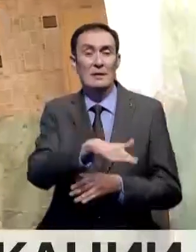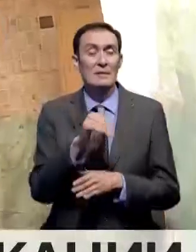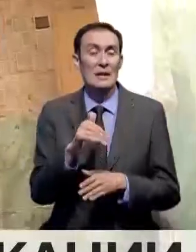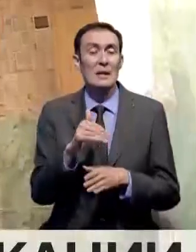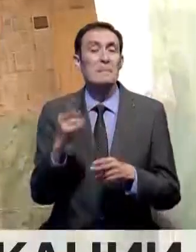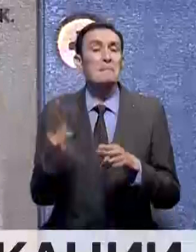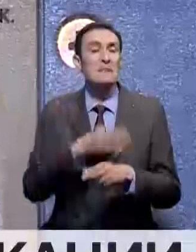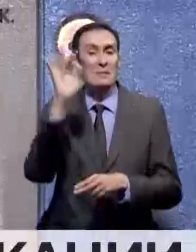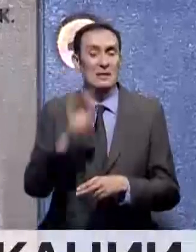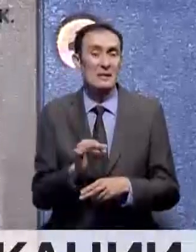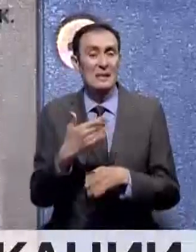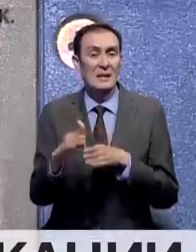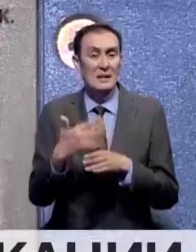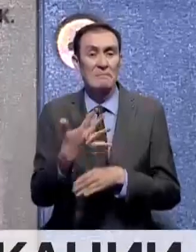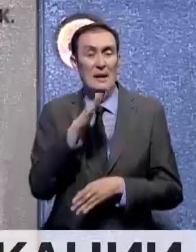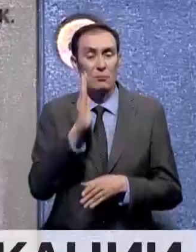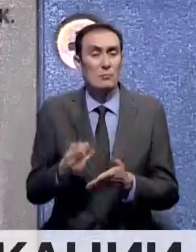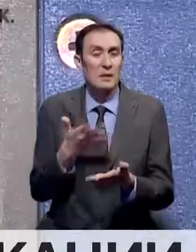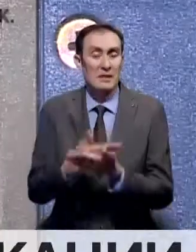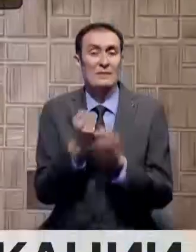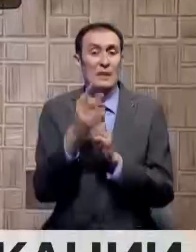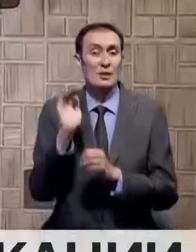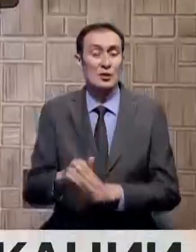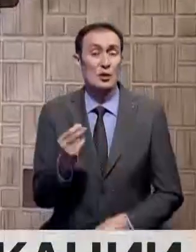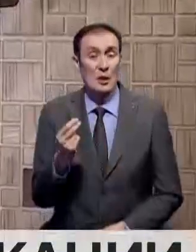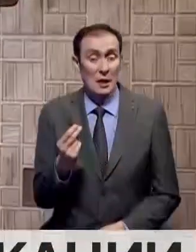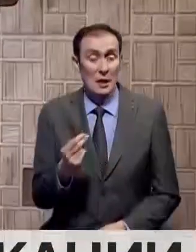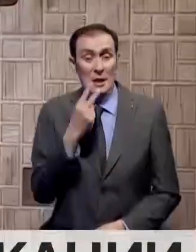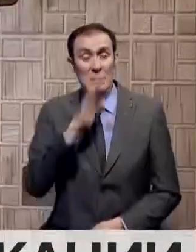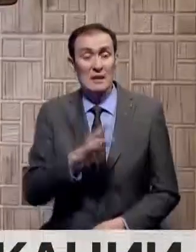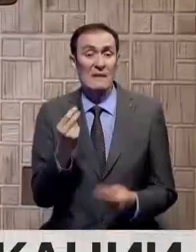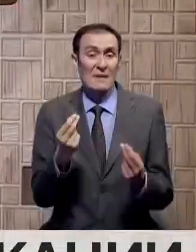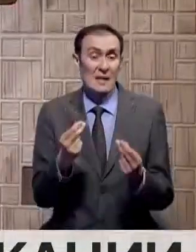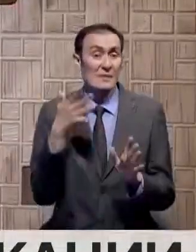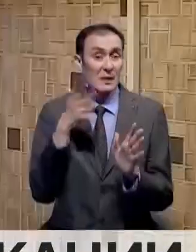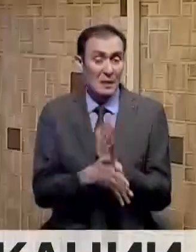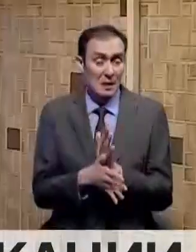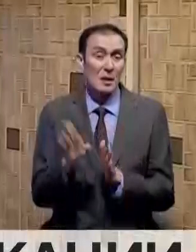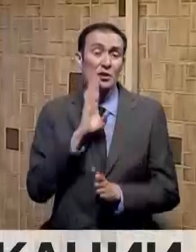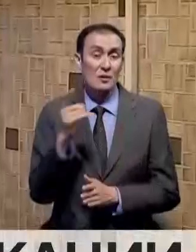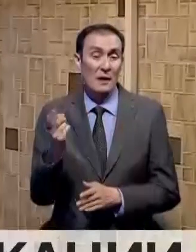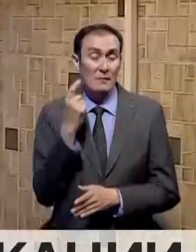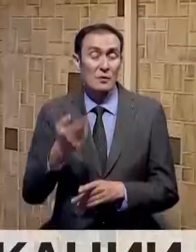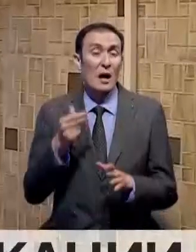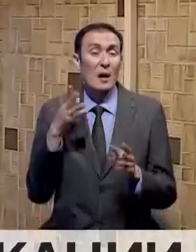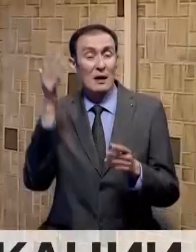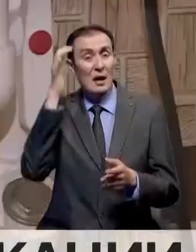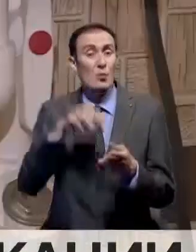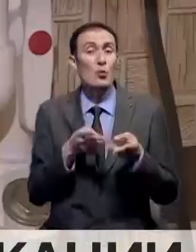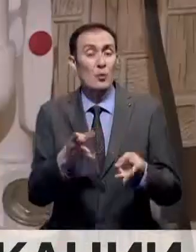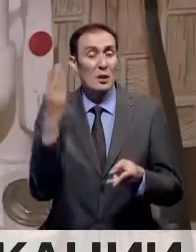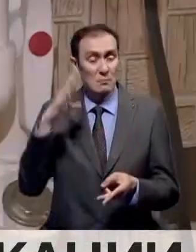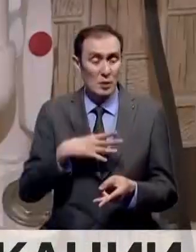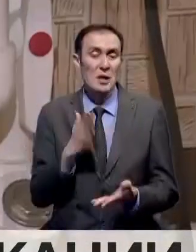взяли беспроцентный кредит на пять лет каждый месяц будут платить 12 тысяч тенге несмотря на финансовые затраты хозяйка которая отапливала дом углём